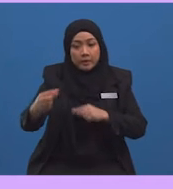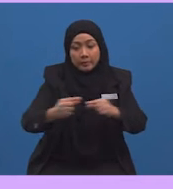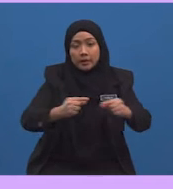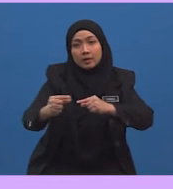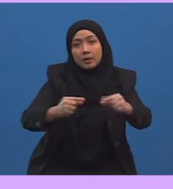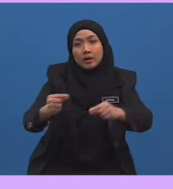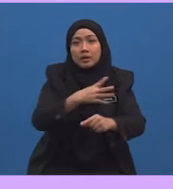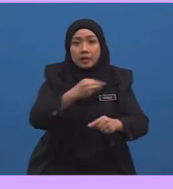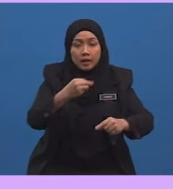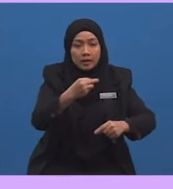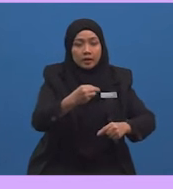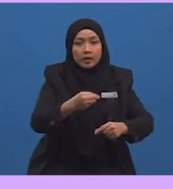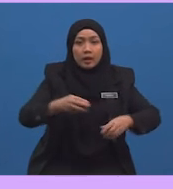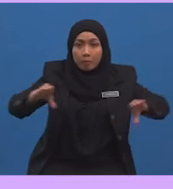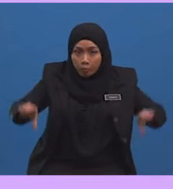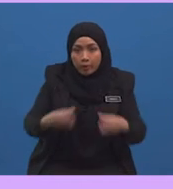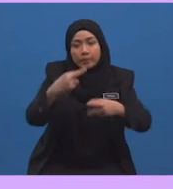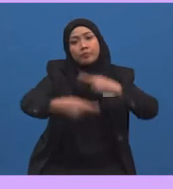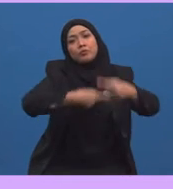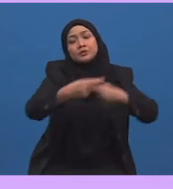hidup. Sebagai contoh,